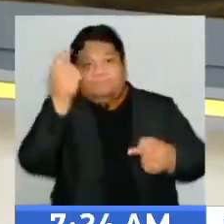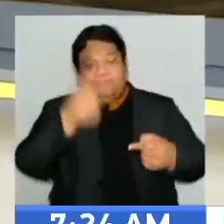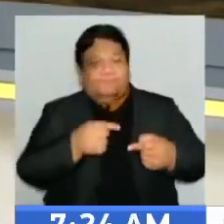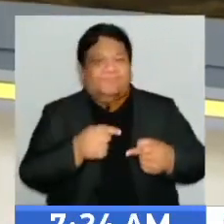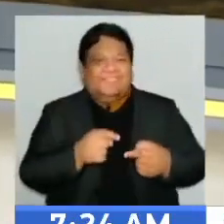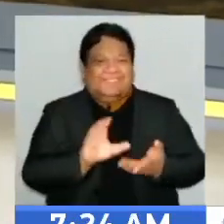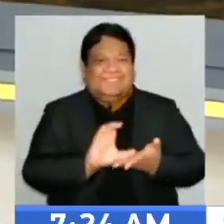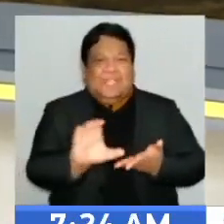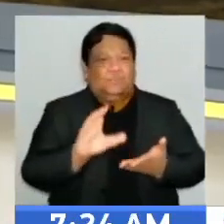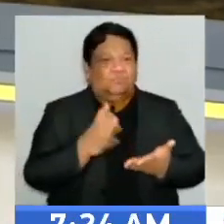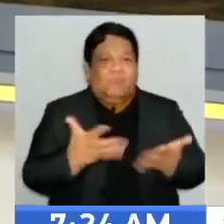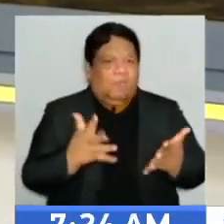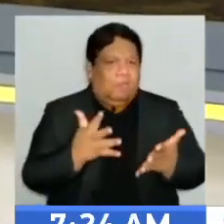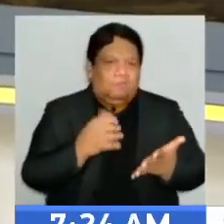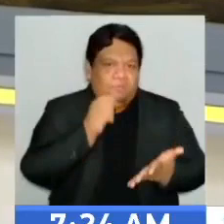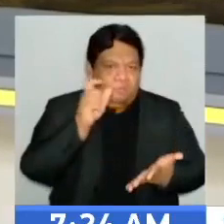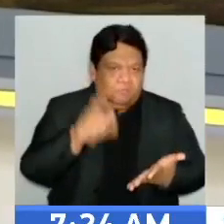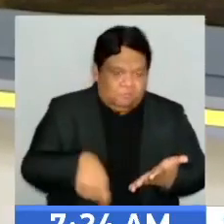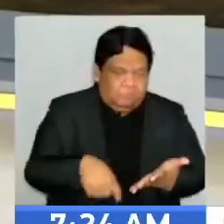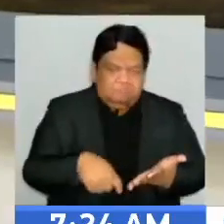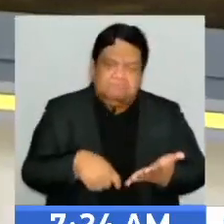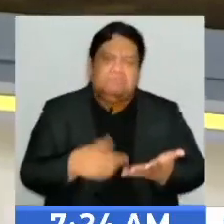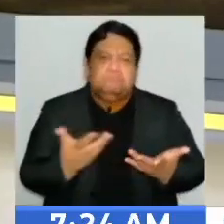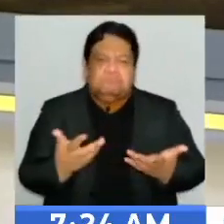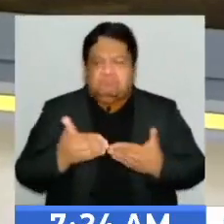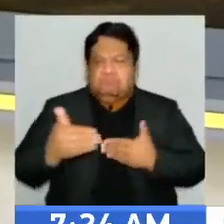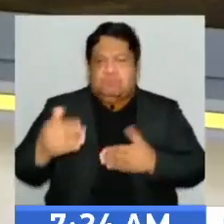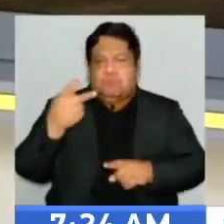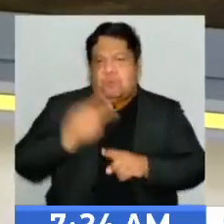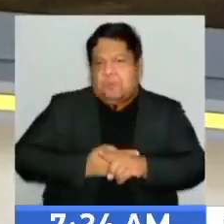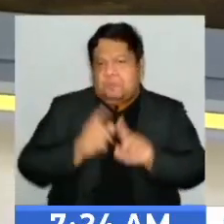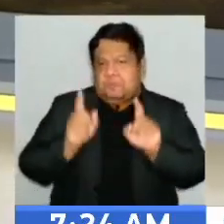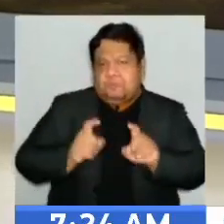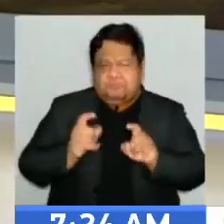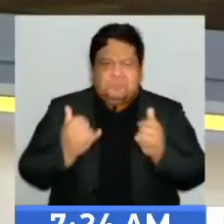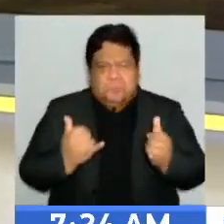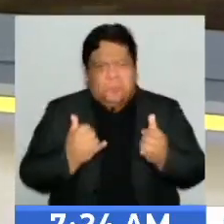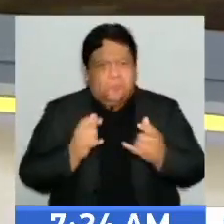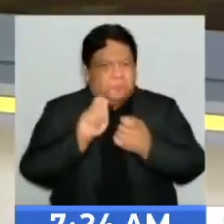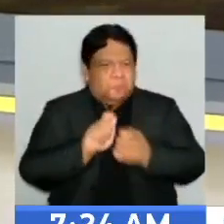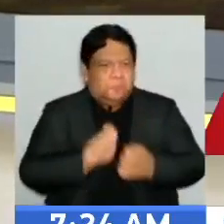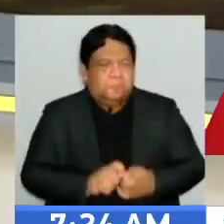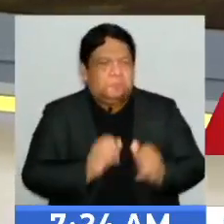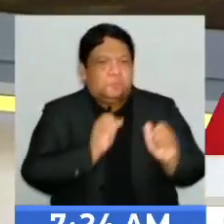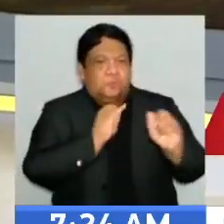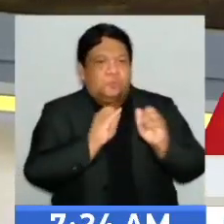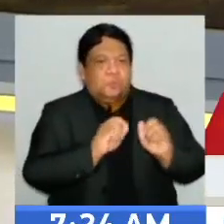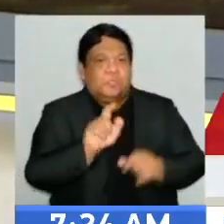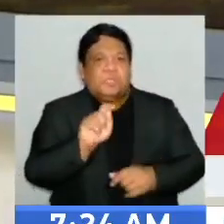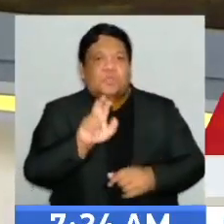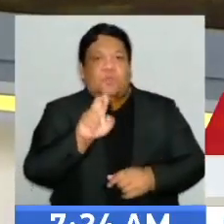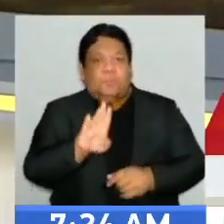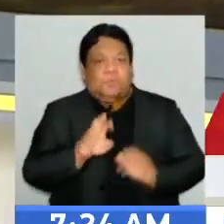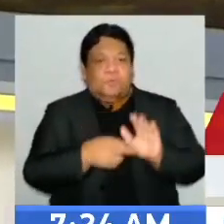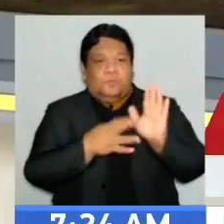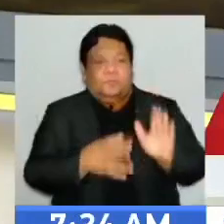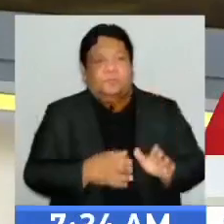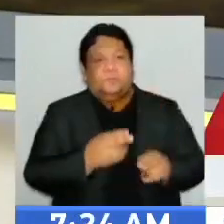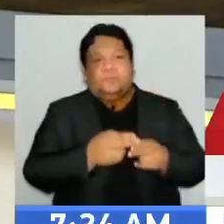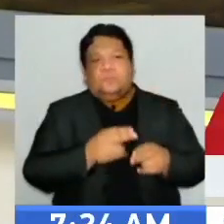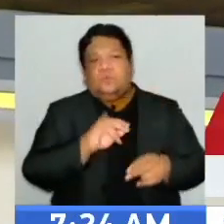Toll Regulatory Board spokesperson Julius Corpus. Magandang umaga sa Julius! Ma'am Susan, magandang umaga po sa lahat